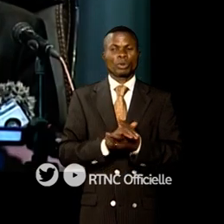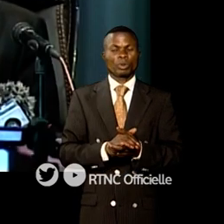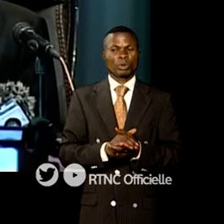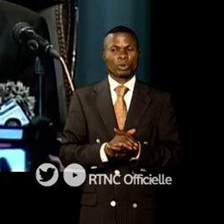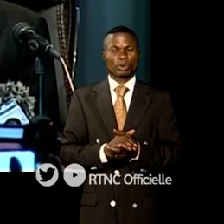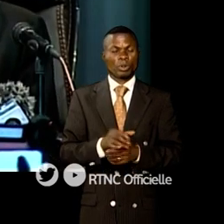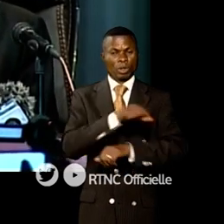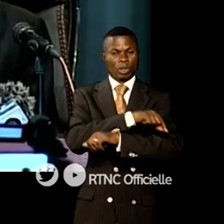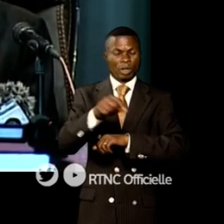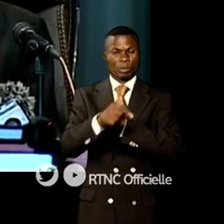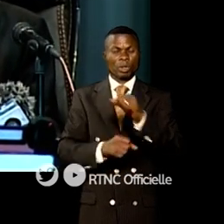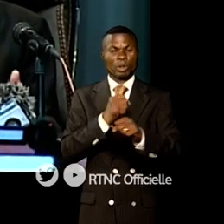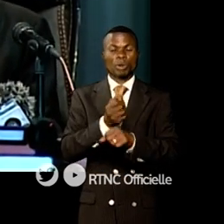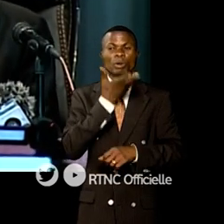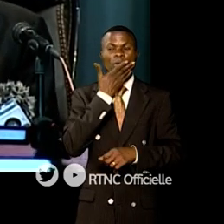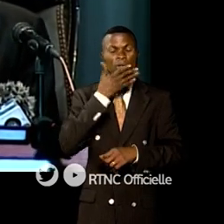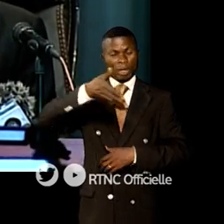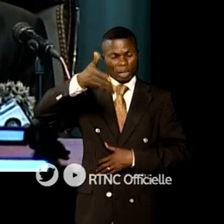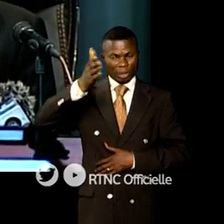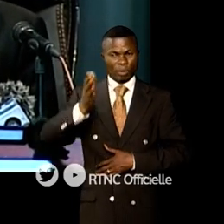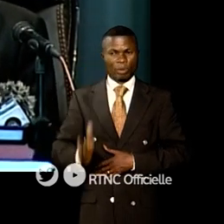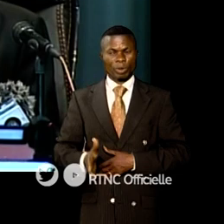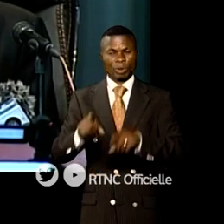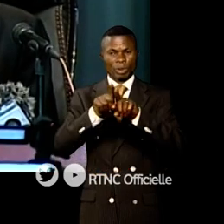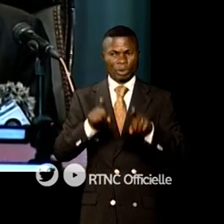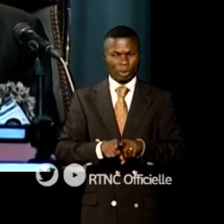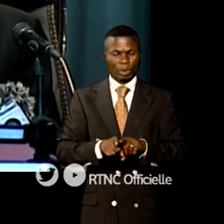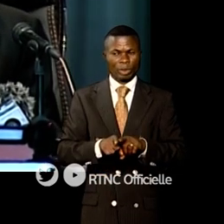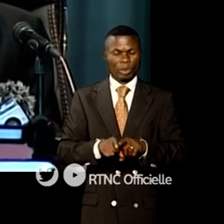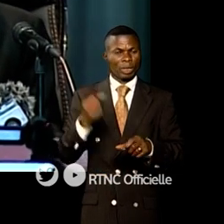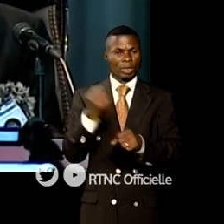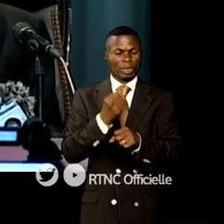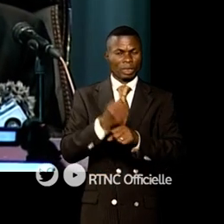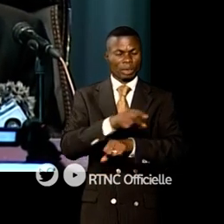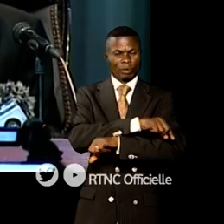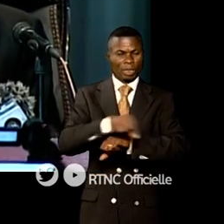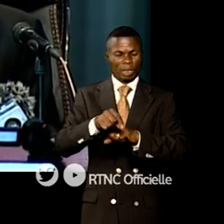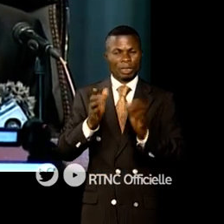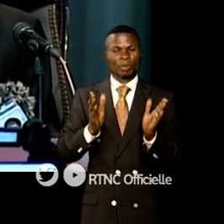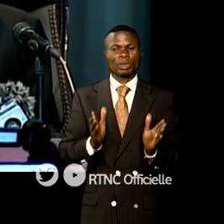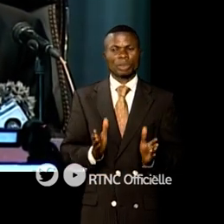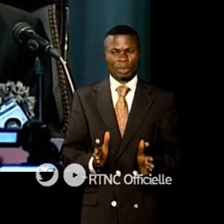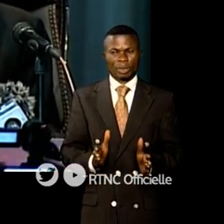votre bureau d'âge et les experts ainsi que les services administratifs